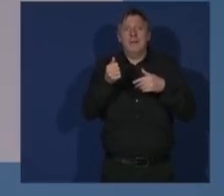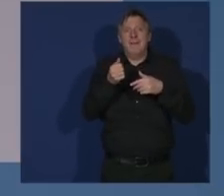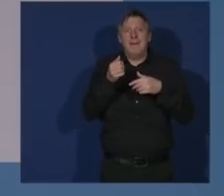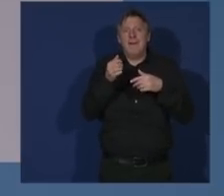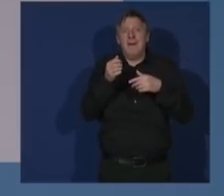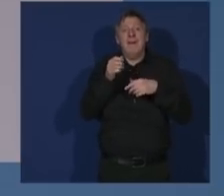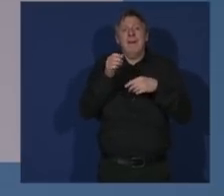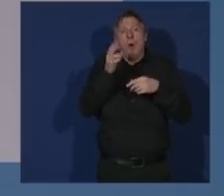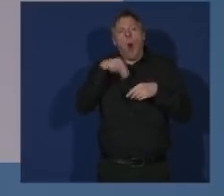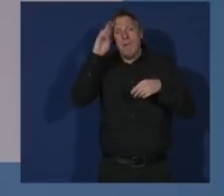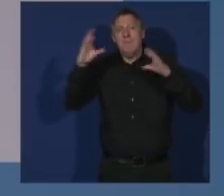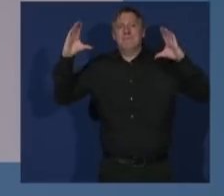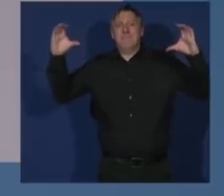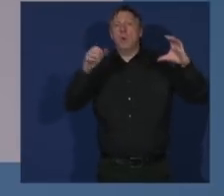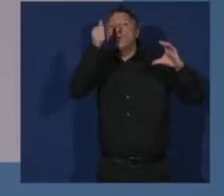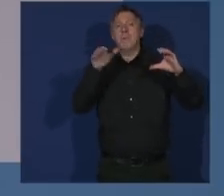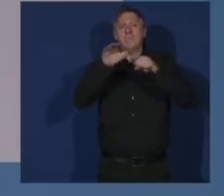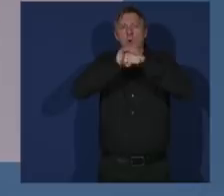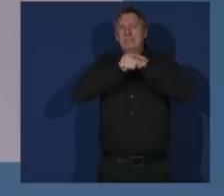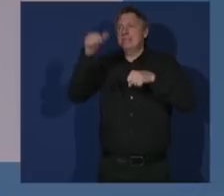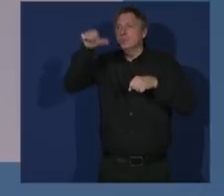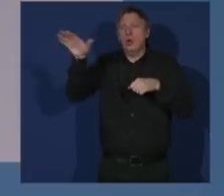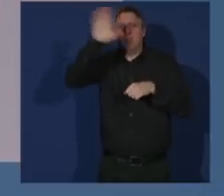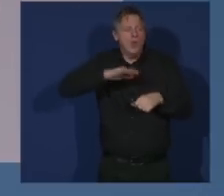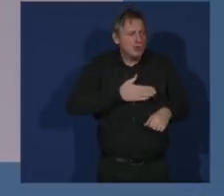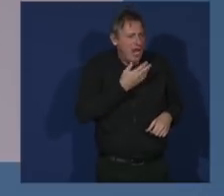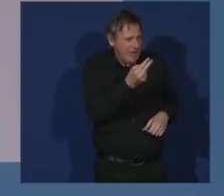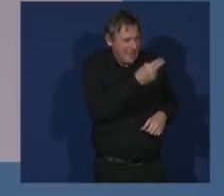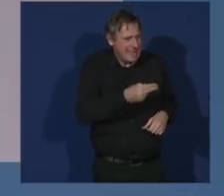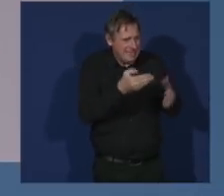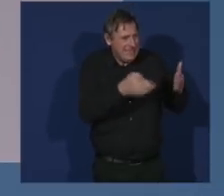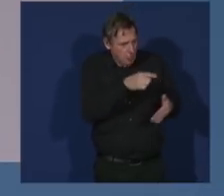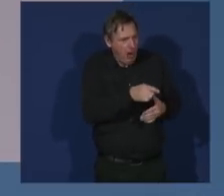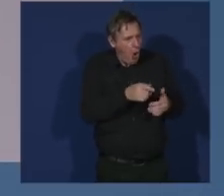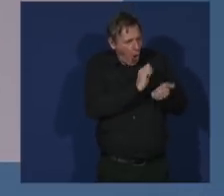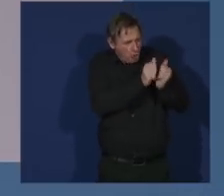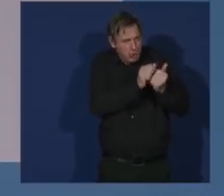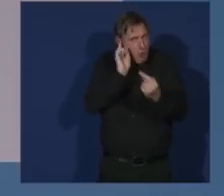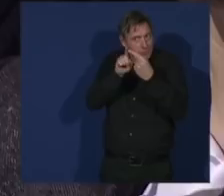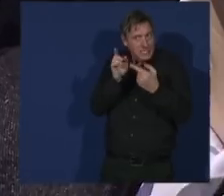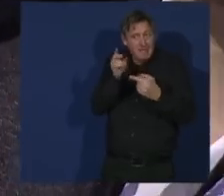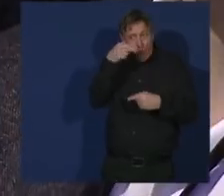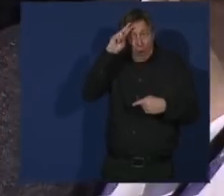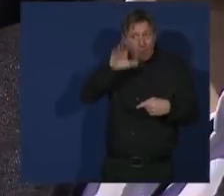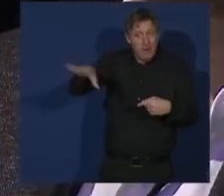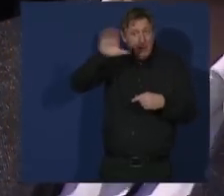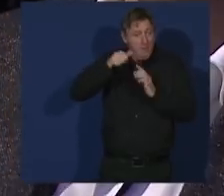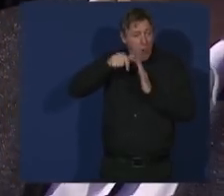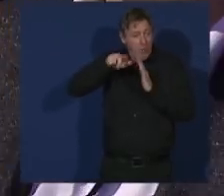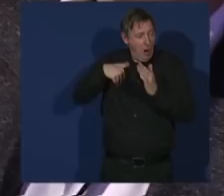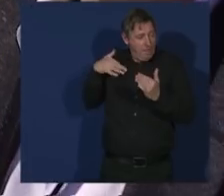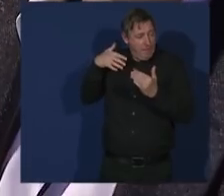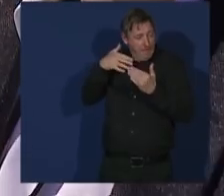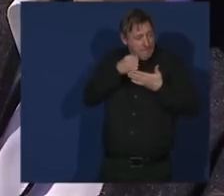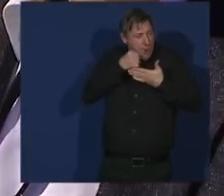l'élection européenne, chère Nathalie. Je sais que tu portes cet enjeu haut et fort depuis des mois. Eh bien, nous le